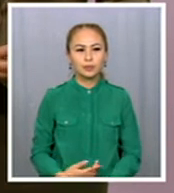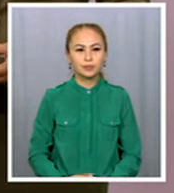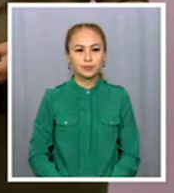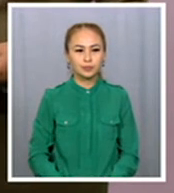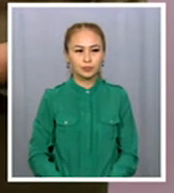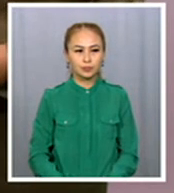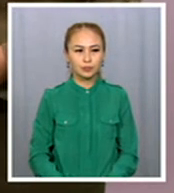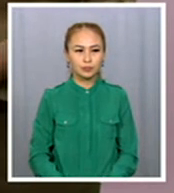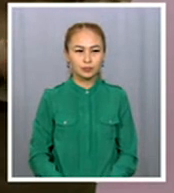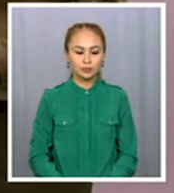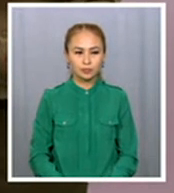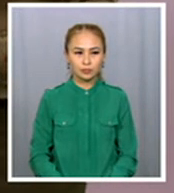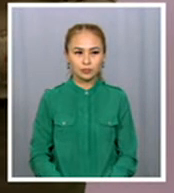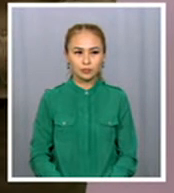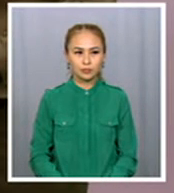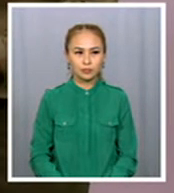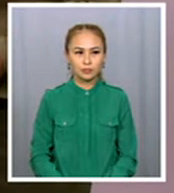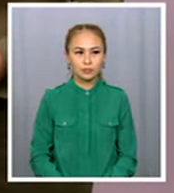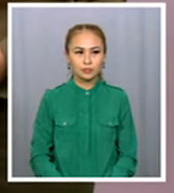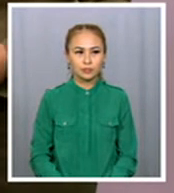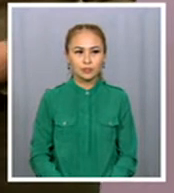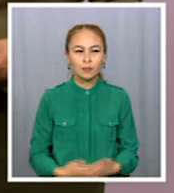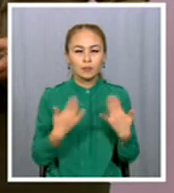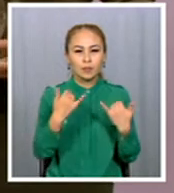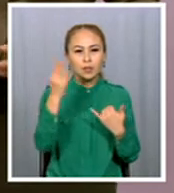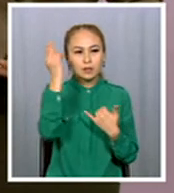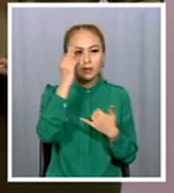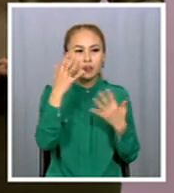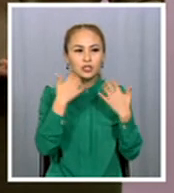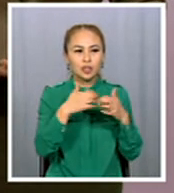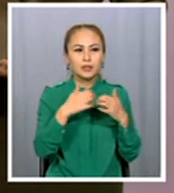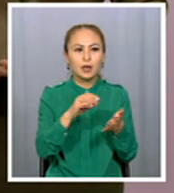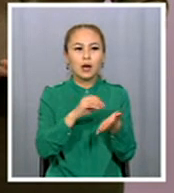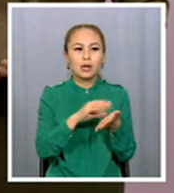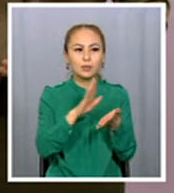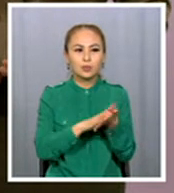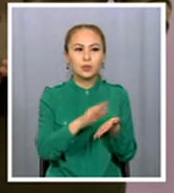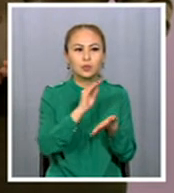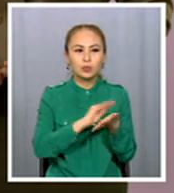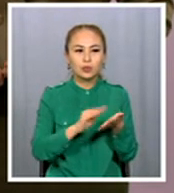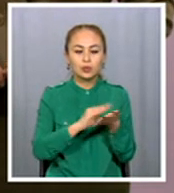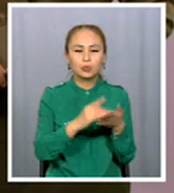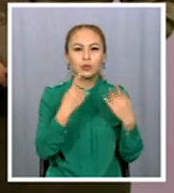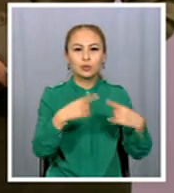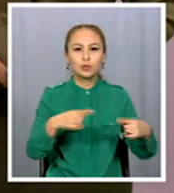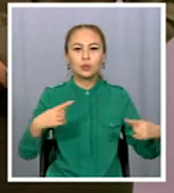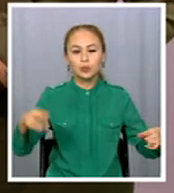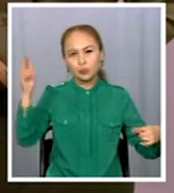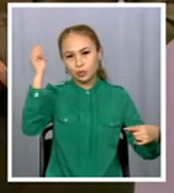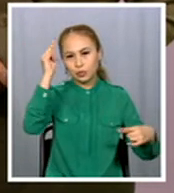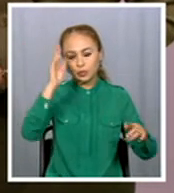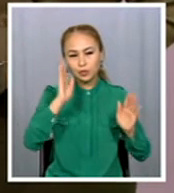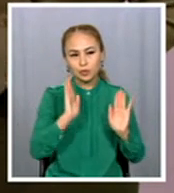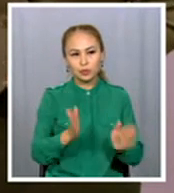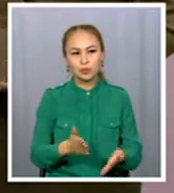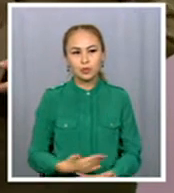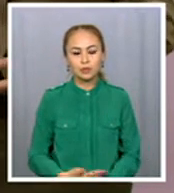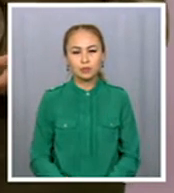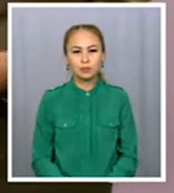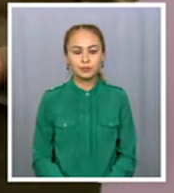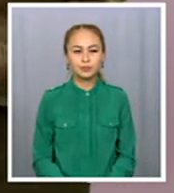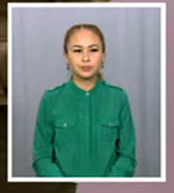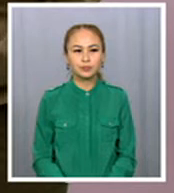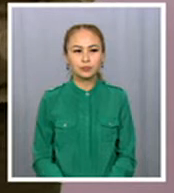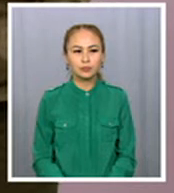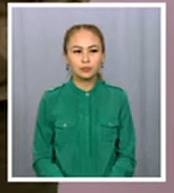Өрнектерді түрлендіру. Бүгінгі сабақта санды және әріпті өрнектерді түрлендіруді